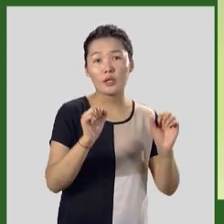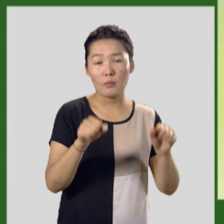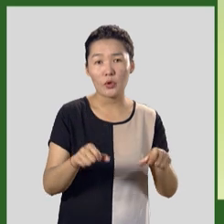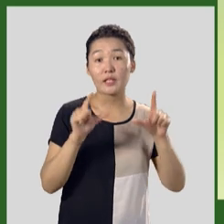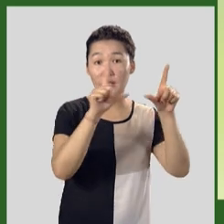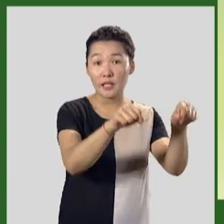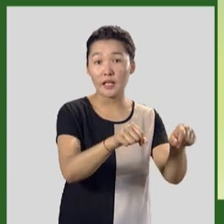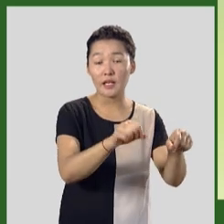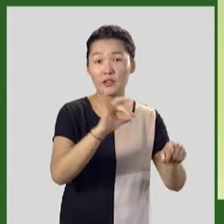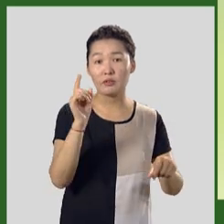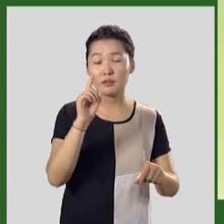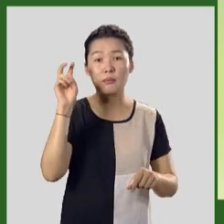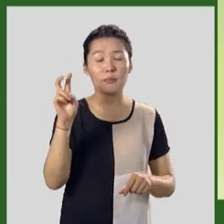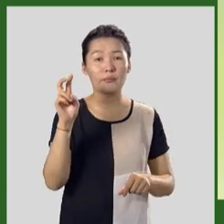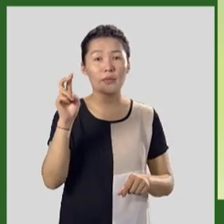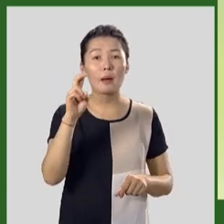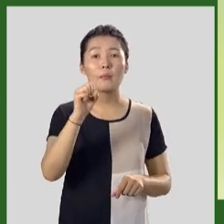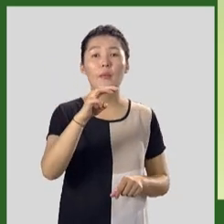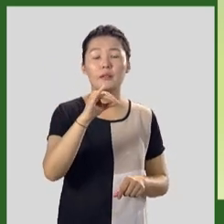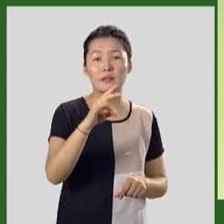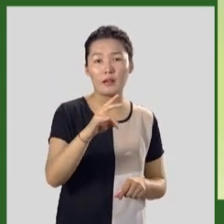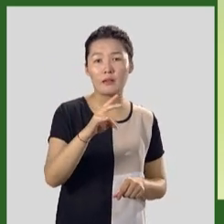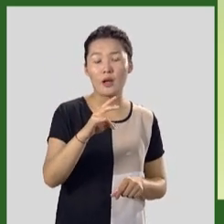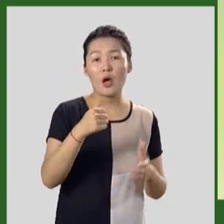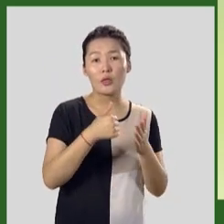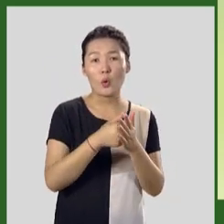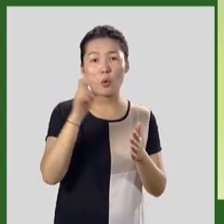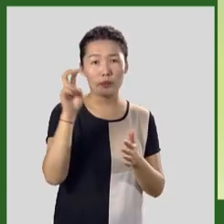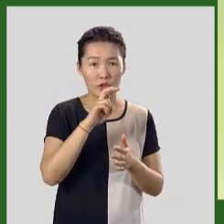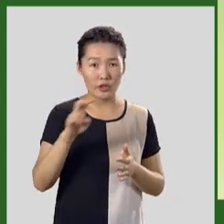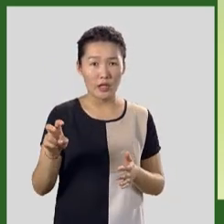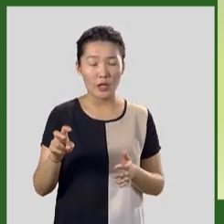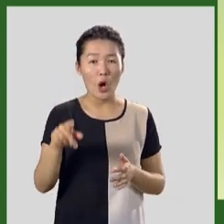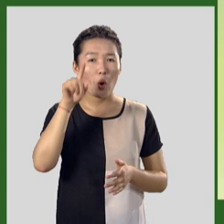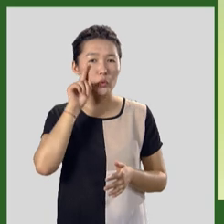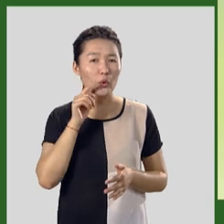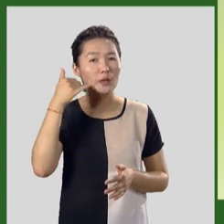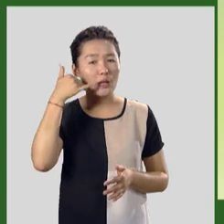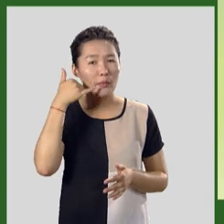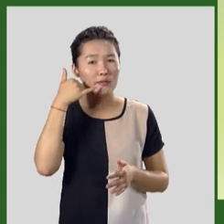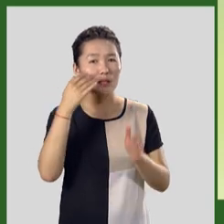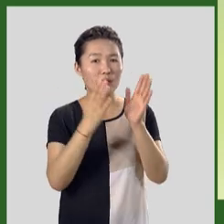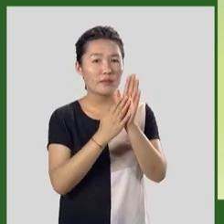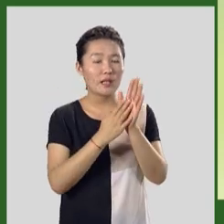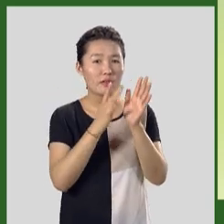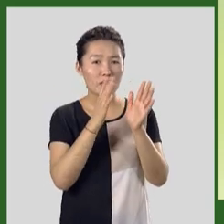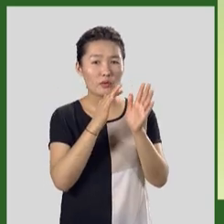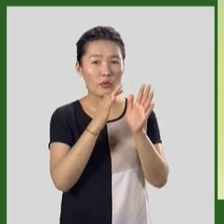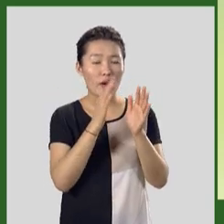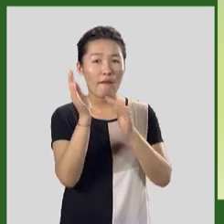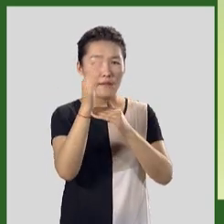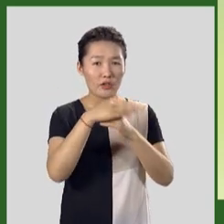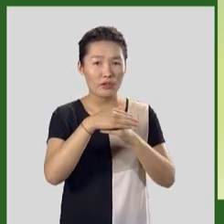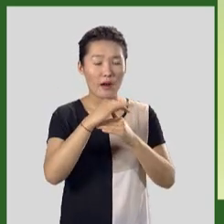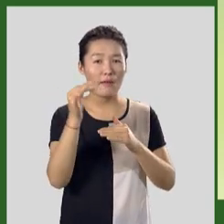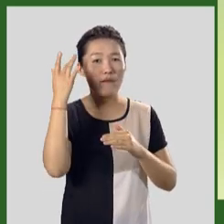Баткен до города Бишкек? Удобно ли позвонить в 9 часов вечера из Бишкека в